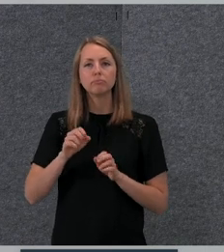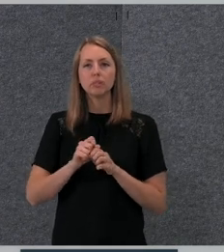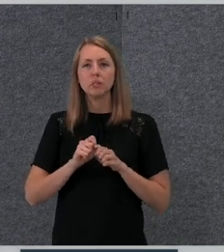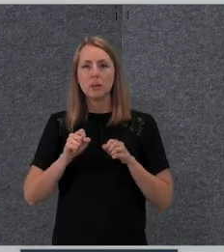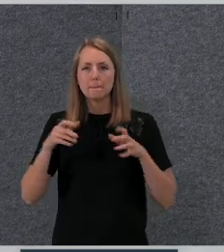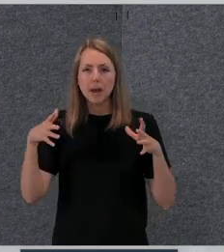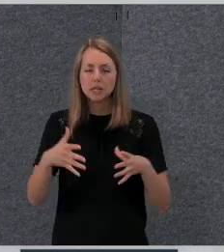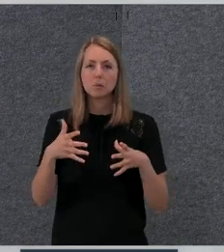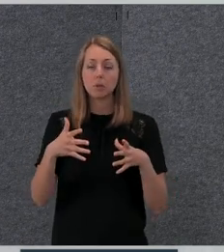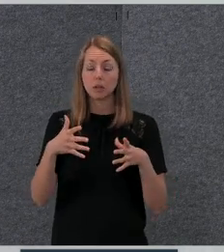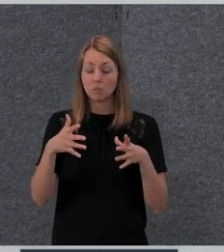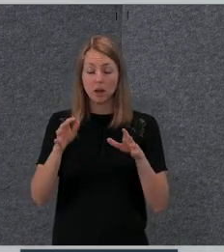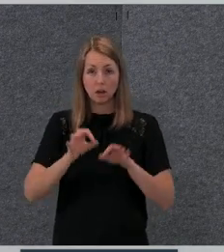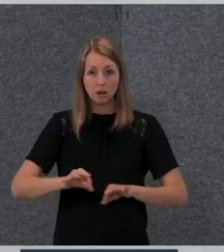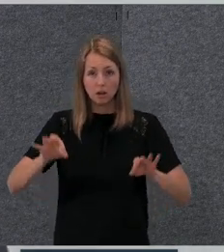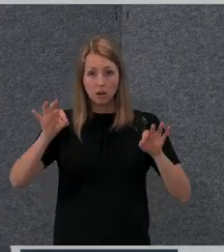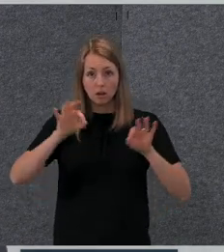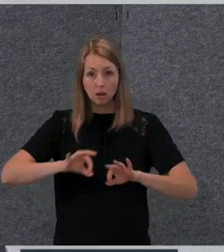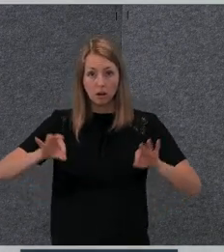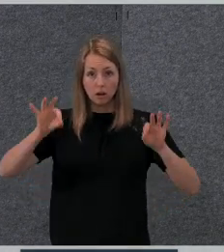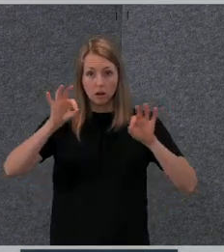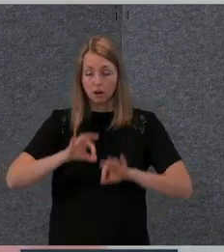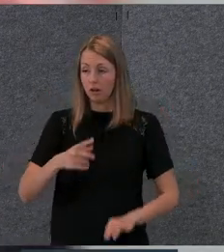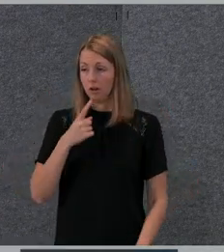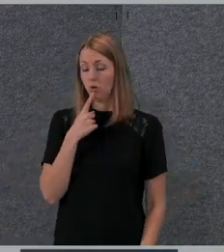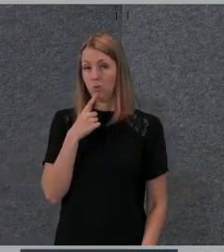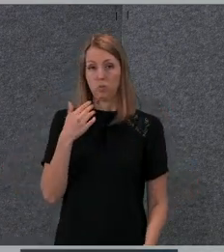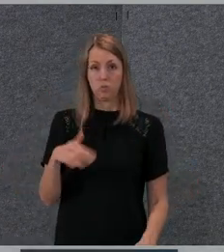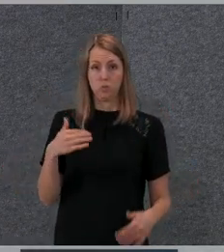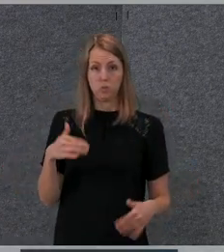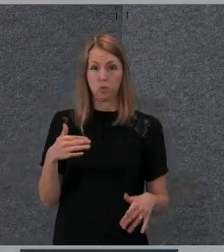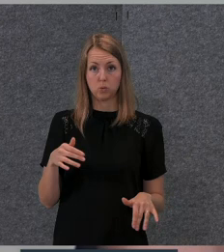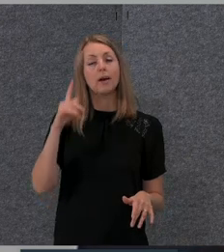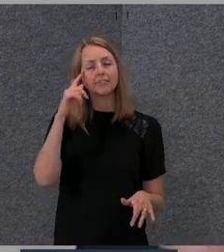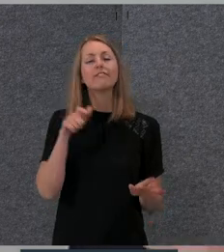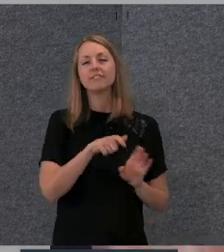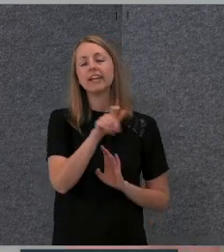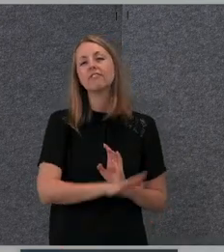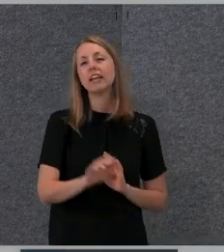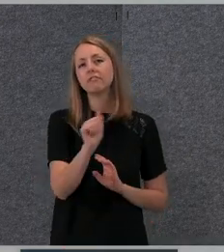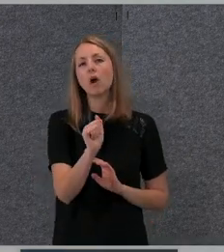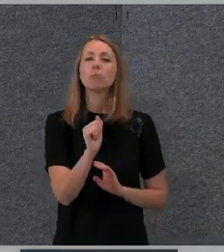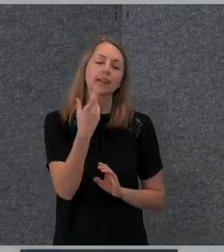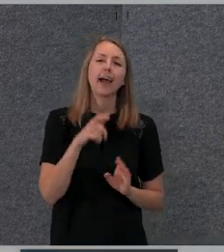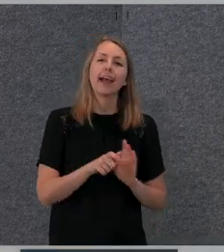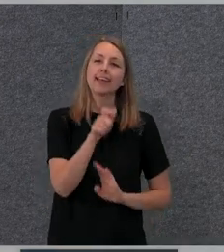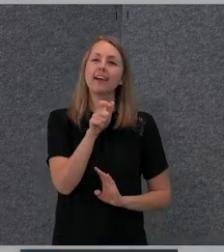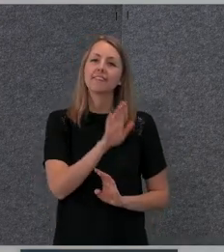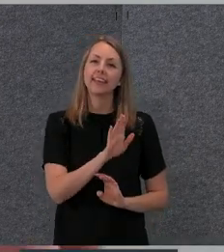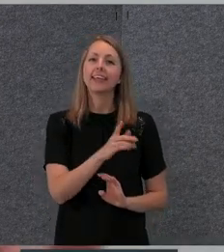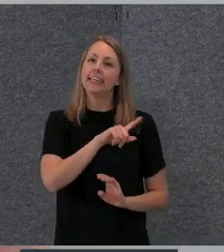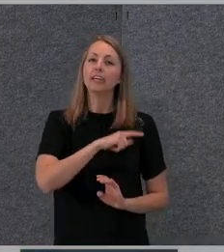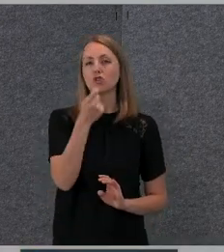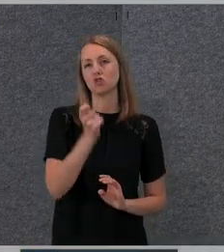immer gruseliger wurde, habe ich gesagt, gut, ihr wollt wissen, warum NRW. NRW ist naheliegend. In NRW habe